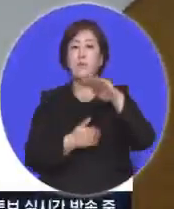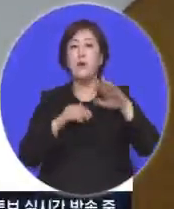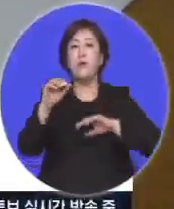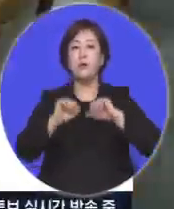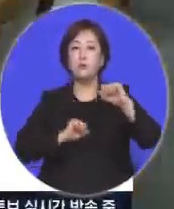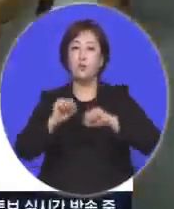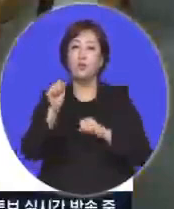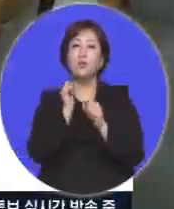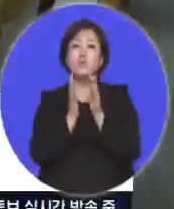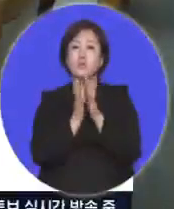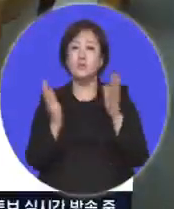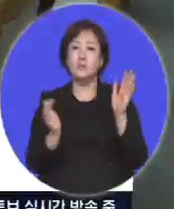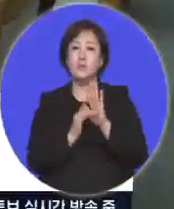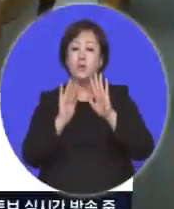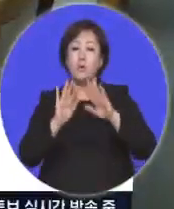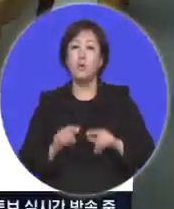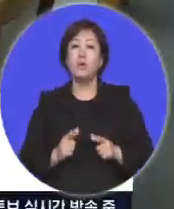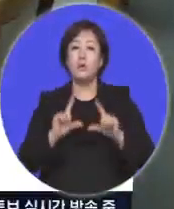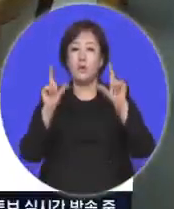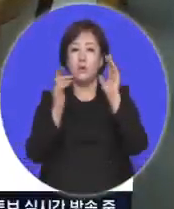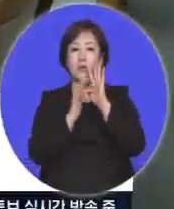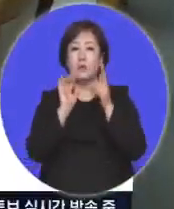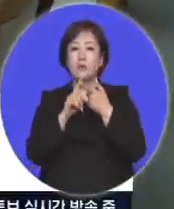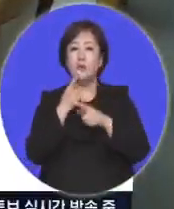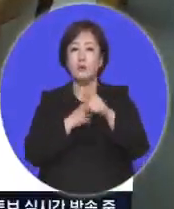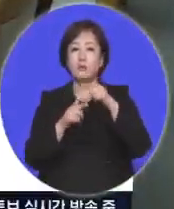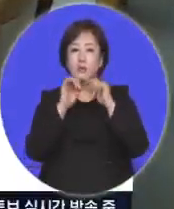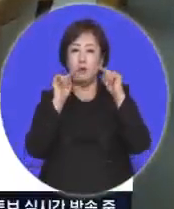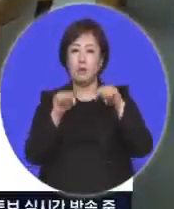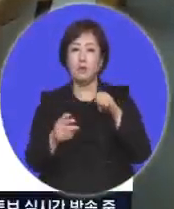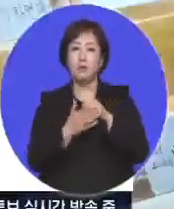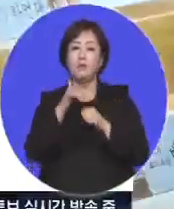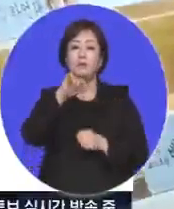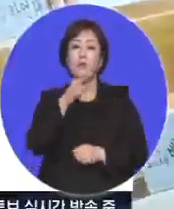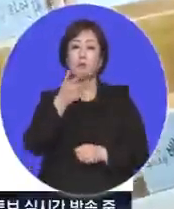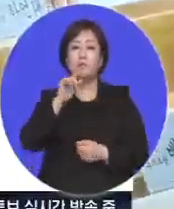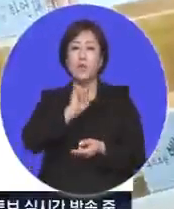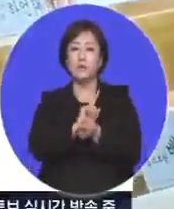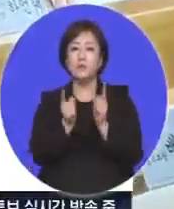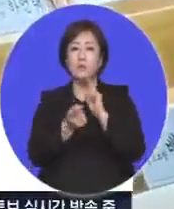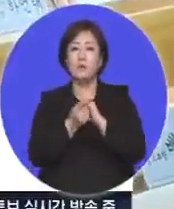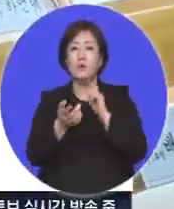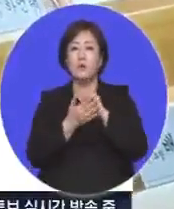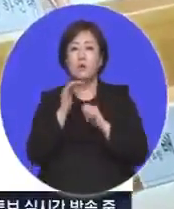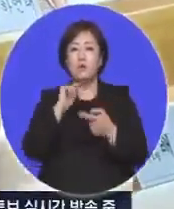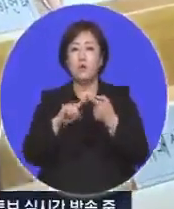노사는 또 올해 임금 협상 교섭 기간 단축 등을 통해 노사 간 불필요한 소모를